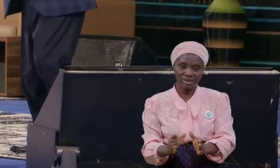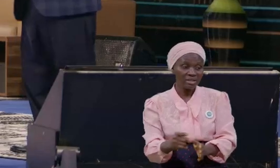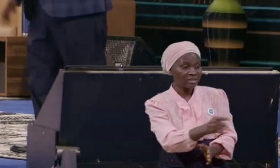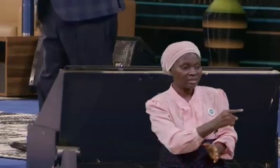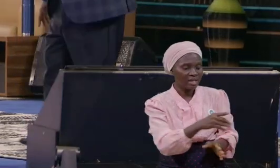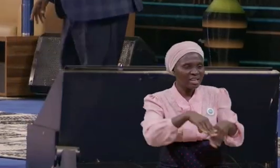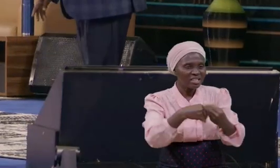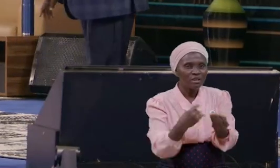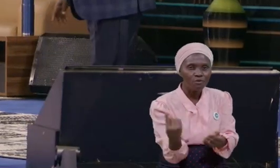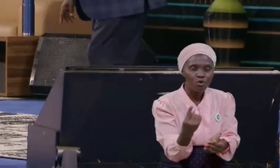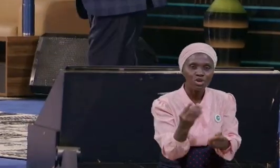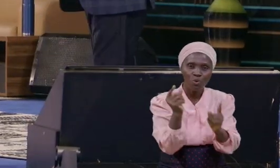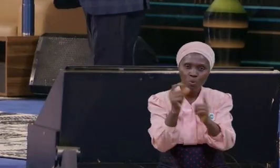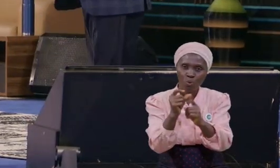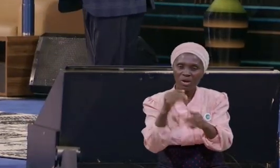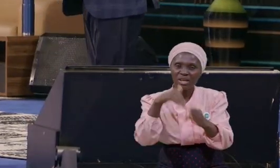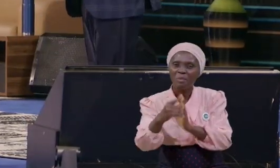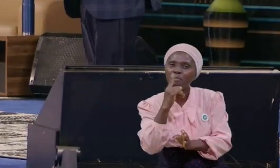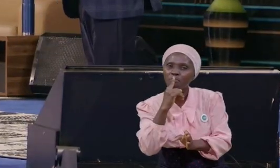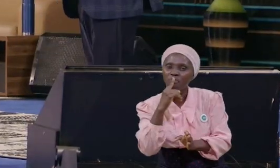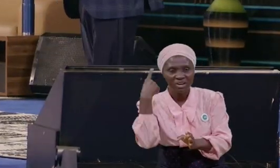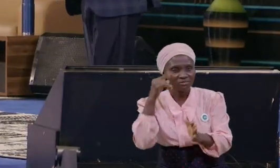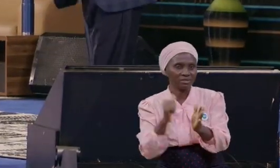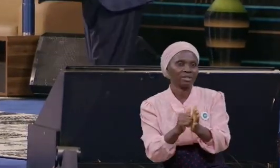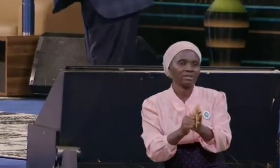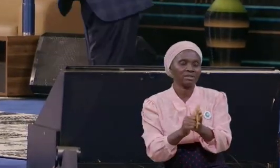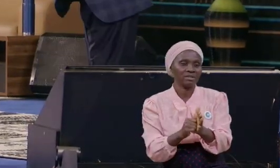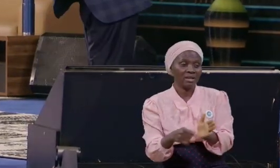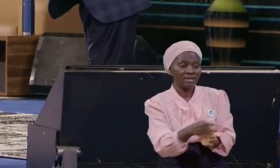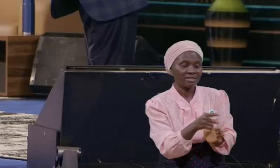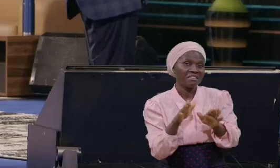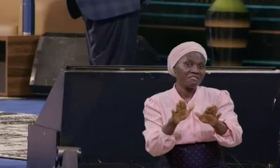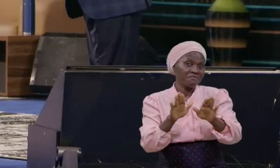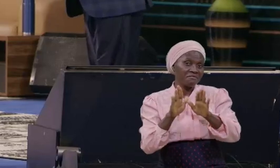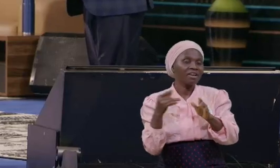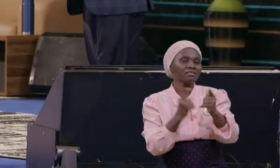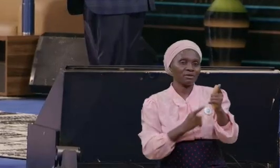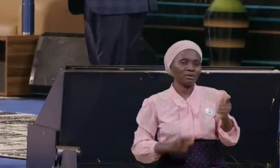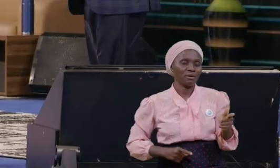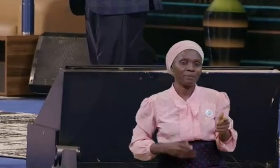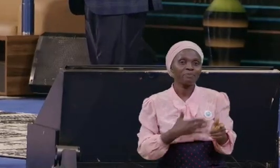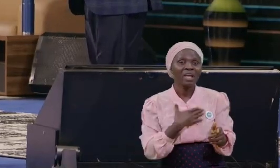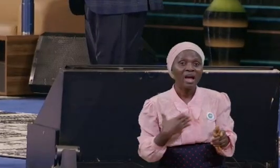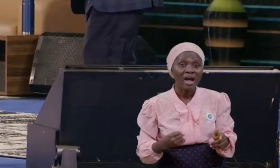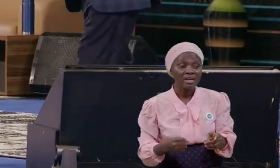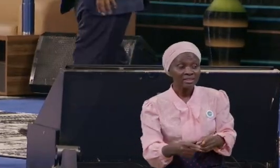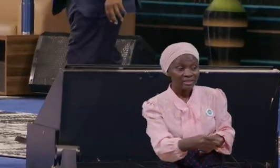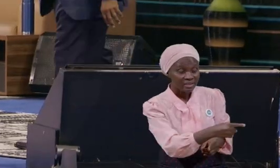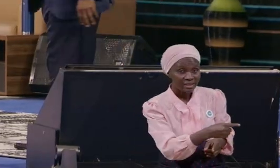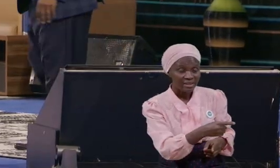cela. Ils craignaient l'Éternel. Et ils servaient en même temps leur